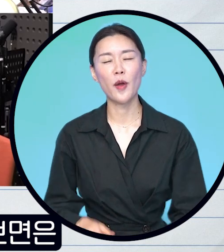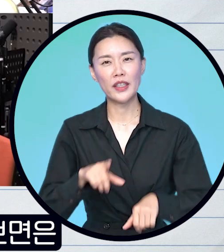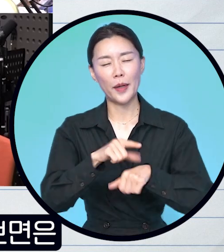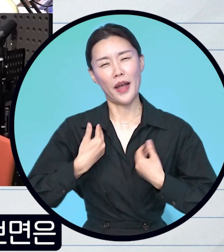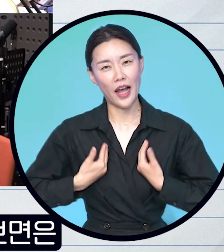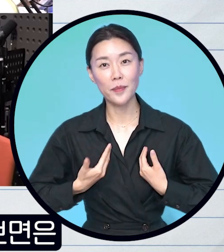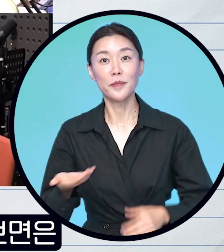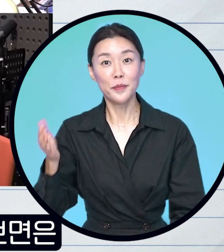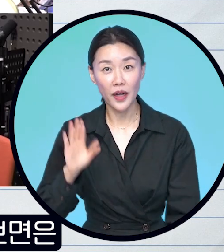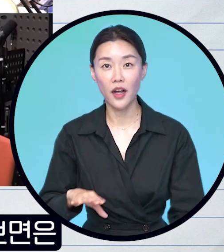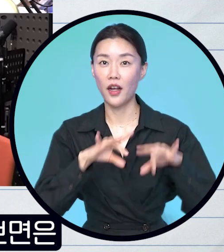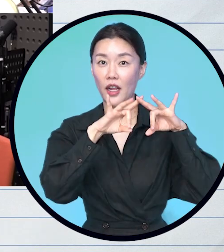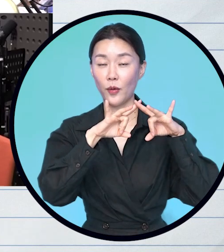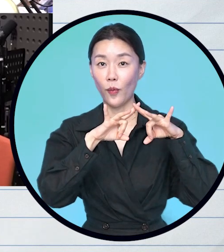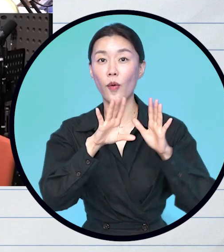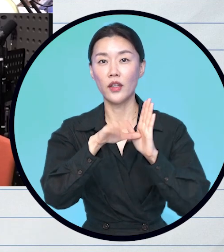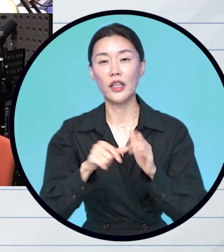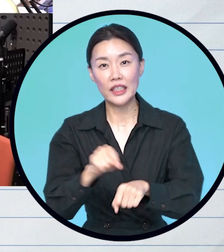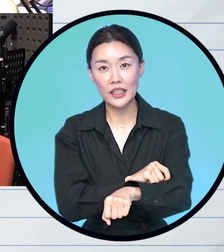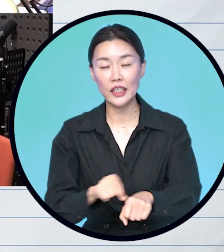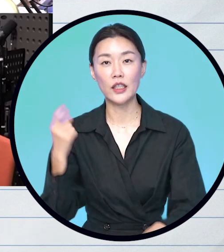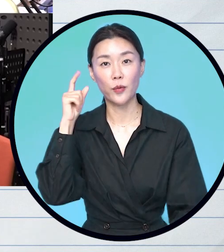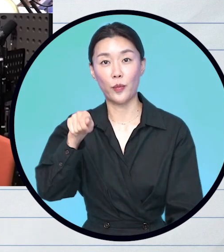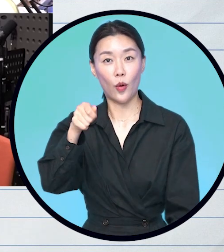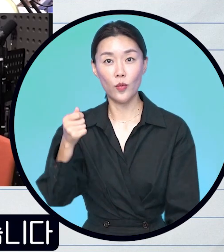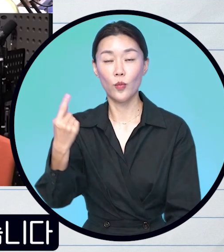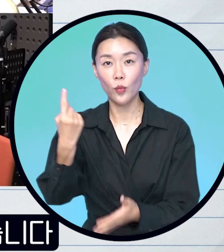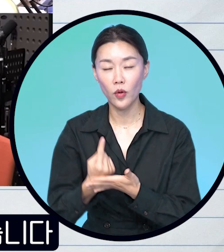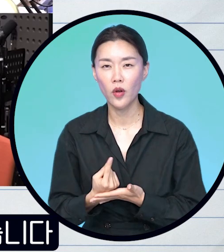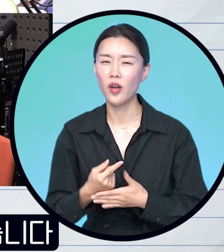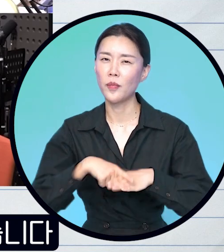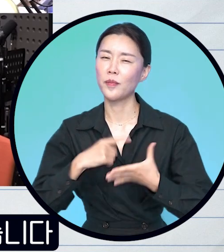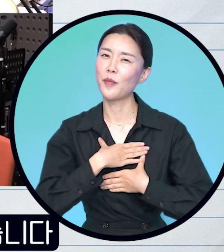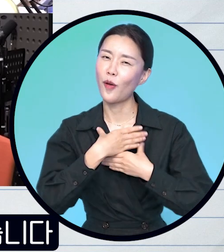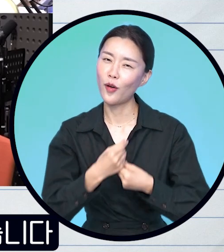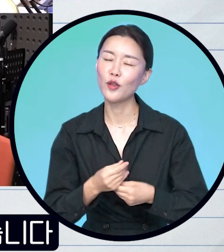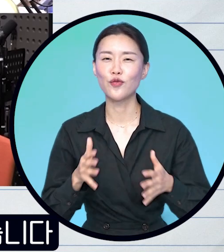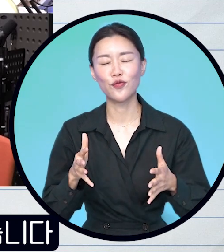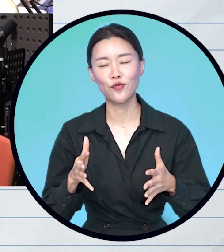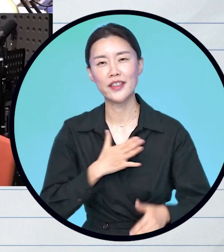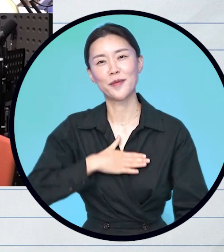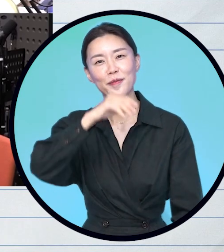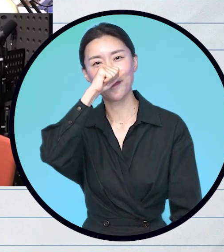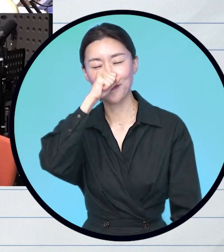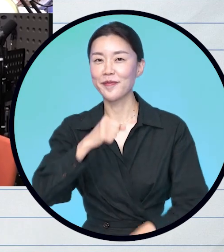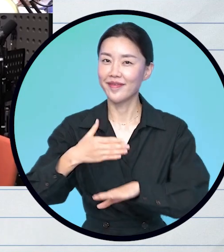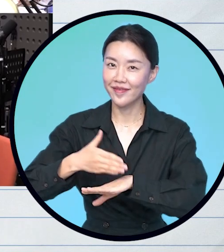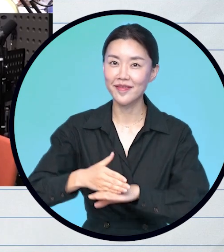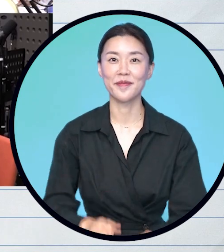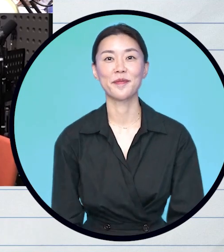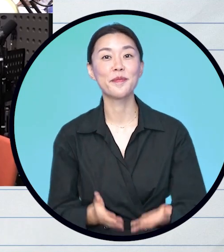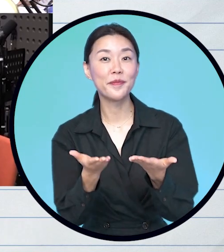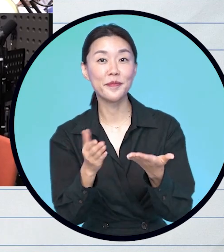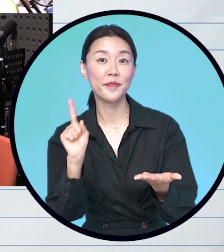스케줄 속에서 이렇게 라디오 하다 보면 특히 볼륨 보면 너무 편안해지고 재밌게 이야기하다 가는 것 같아서 기분이 좋습니다. 감사합니다. 네. 연준